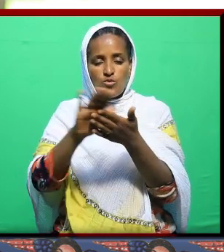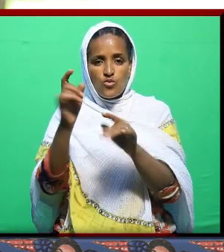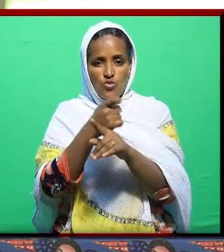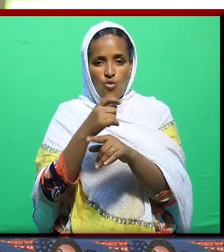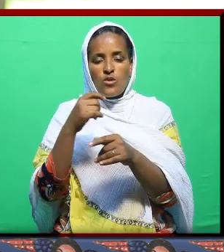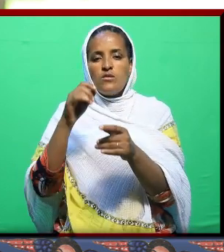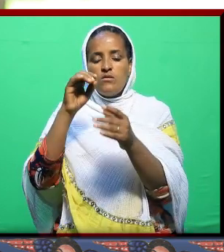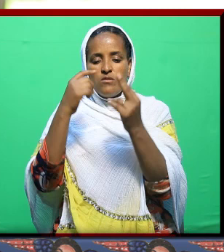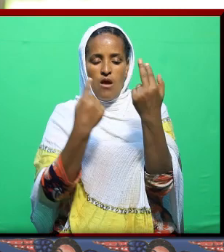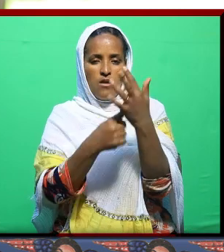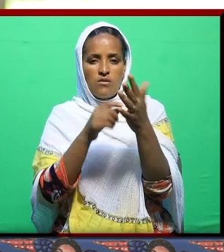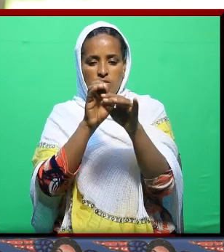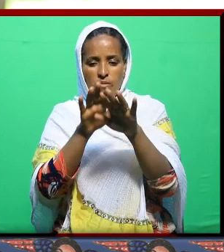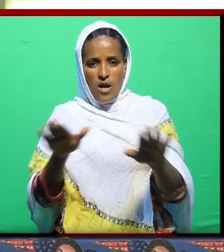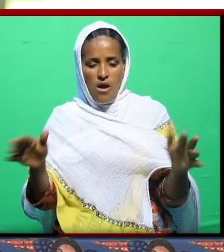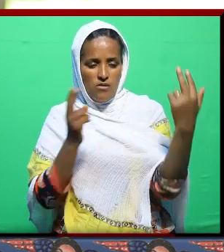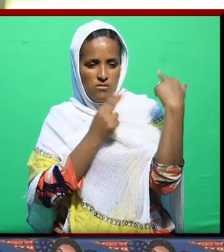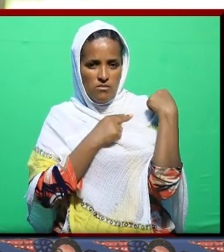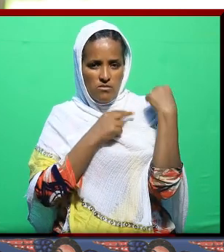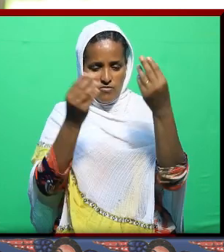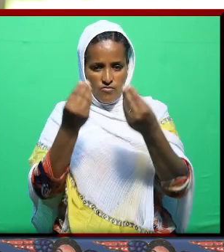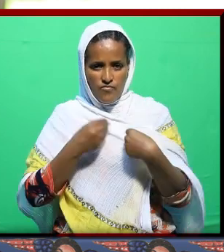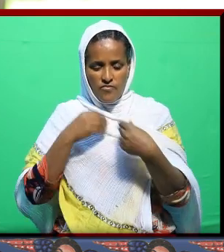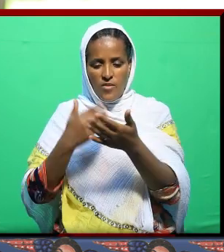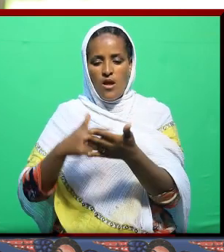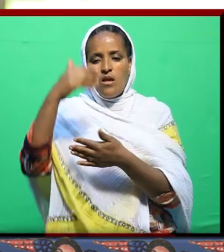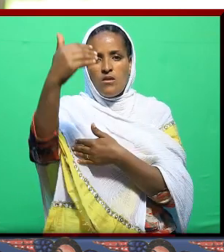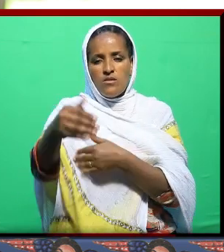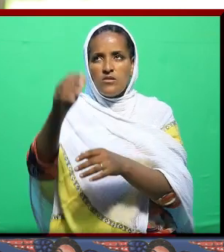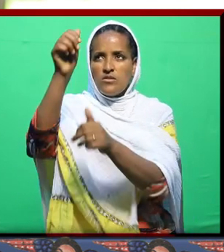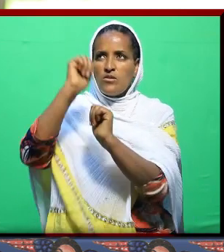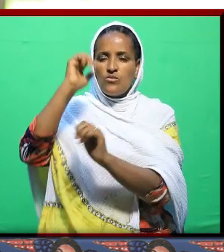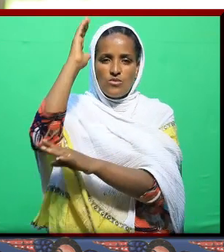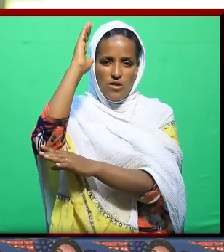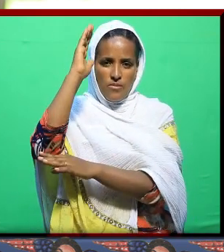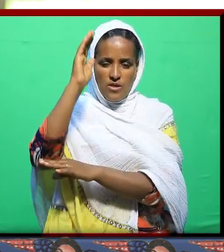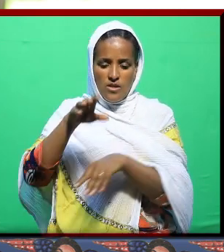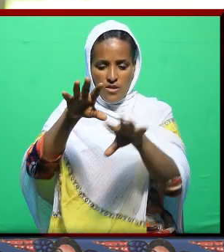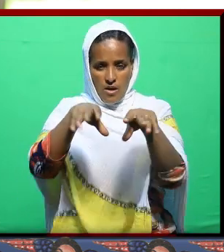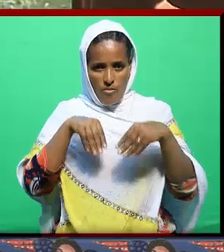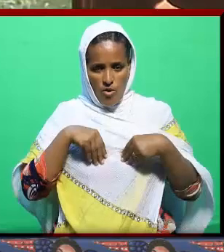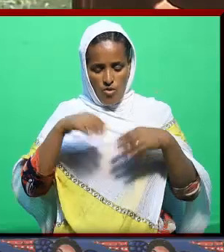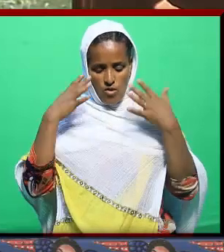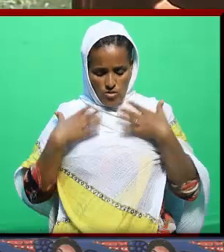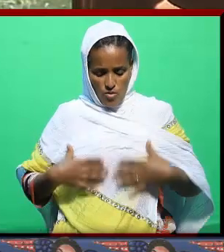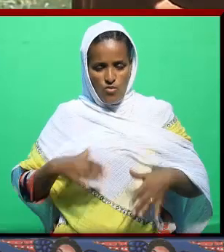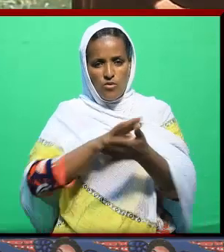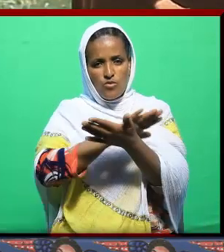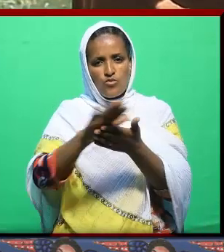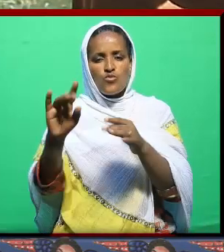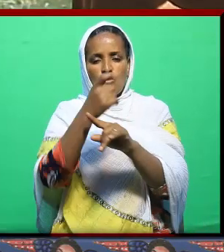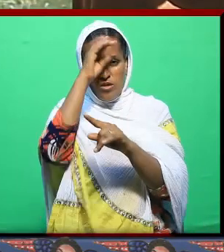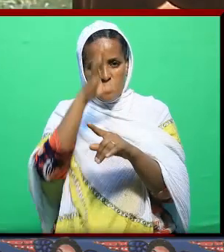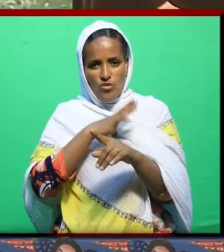ከመናገር ንጹህ ሲሆን ጽማዊ የሚለውን ማድረግ እንቀበላለን። ከዚያ ሊያሸጋግረን ይችላልና ሰጪው እግዚአብሔር ነው። ተቀባዩ ግን ሰውነቱ